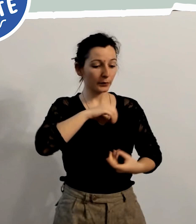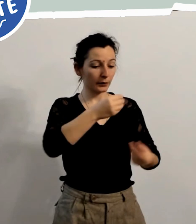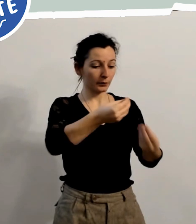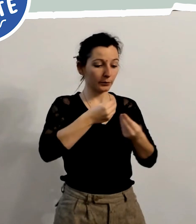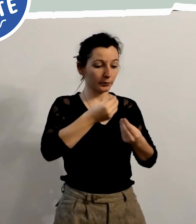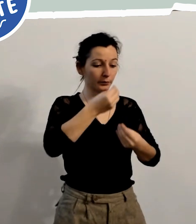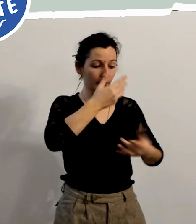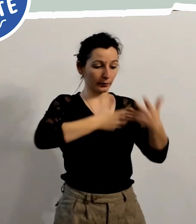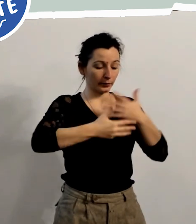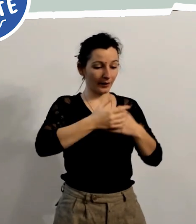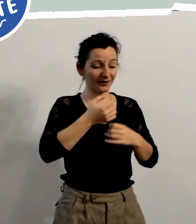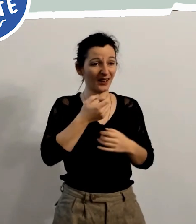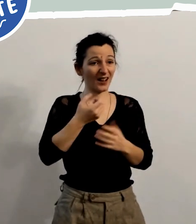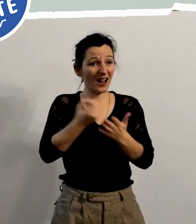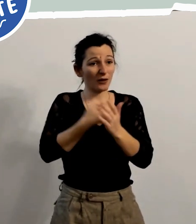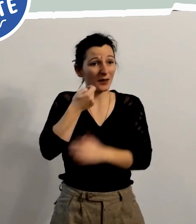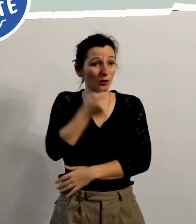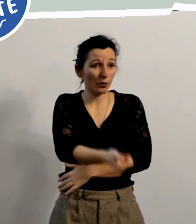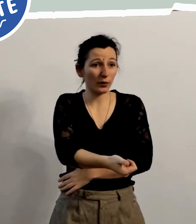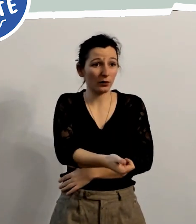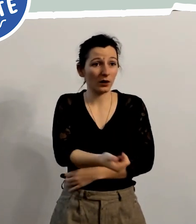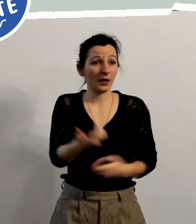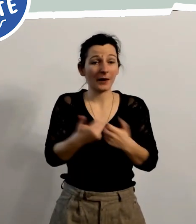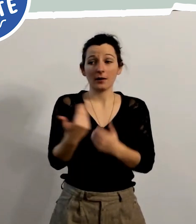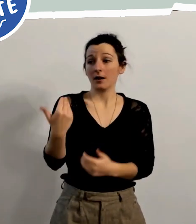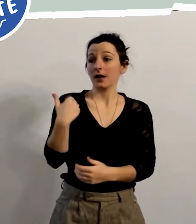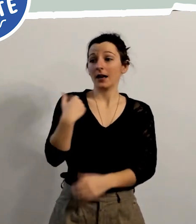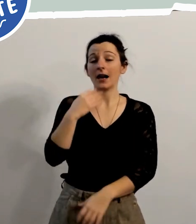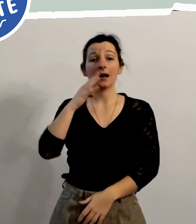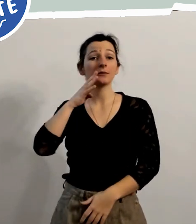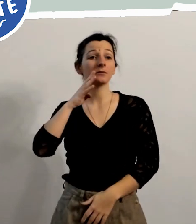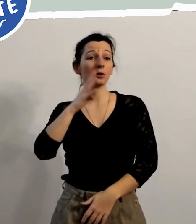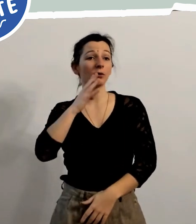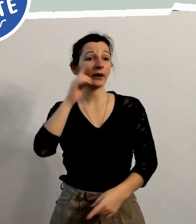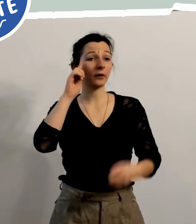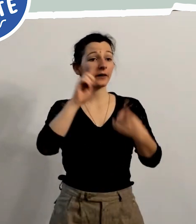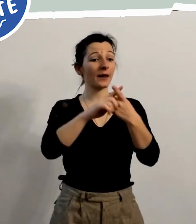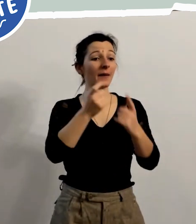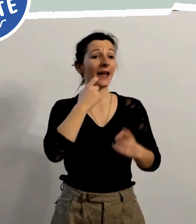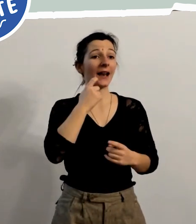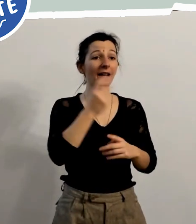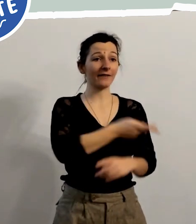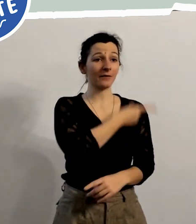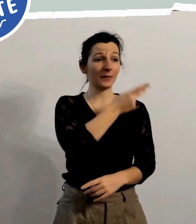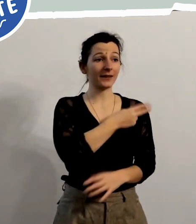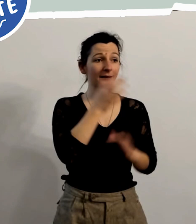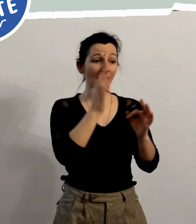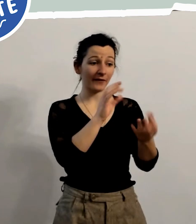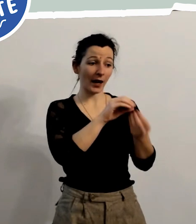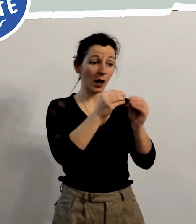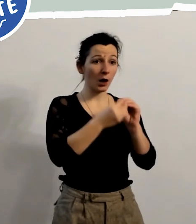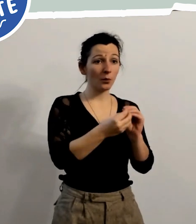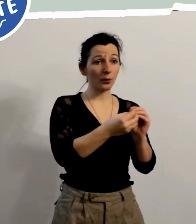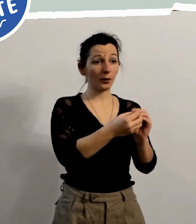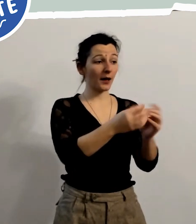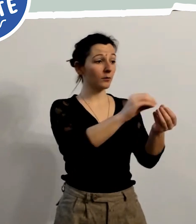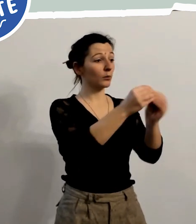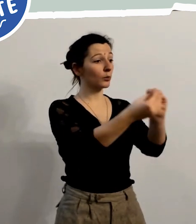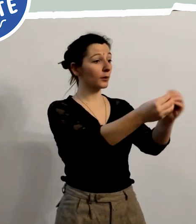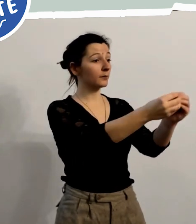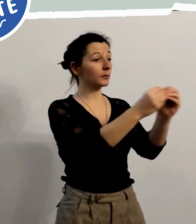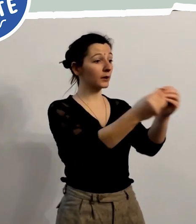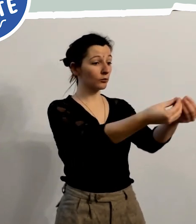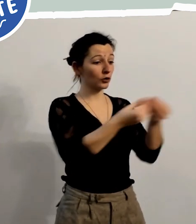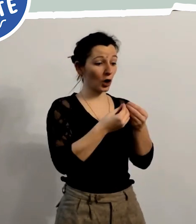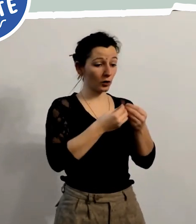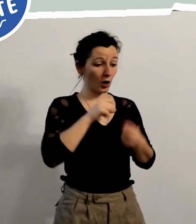endocrinologues. Il n'y a pas longtemps, j'ai fait une conférence à des premières années de médecine sur les enjeux des perturbateurs endocriniens. Il y avait des étudiants de